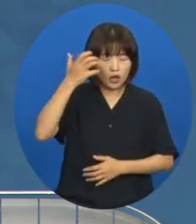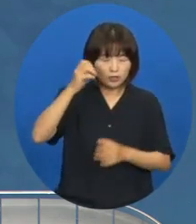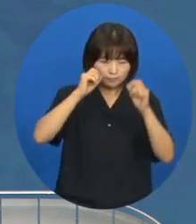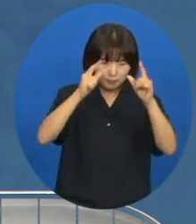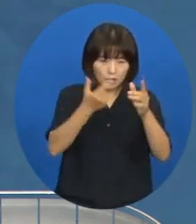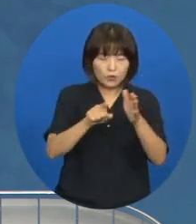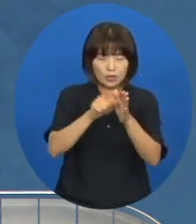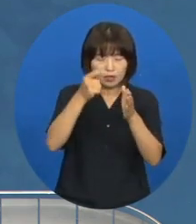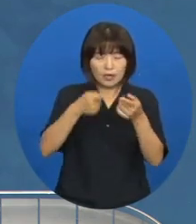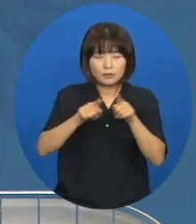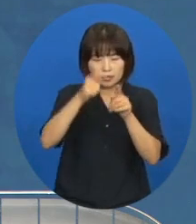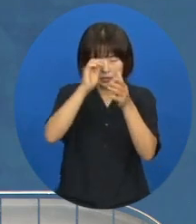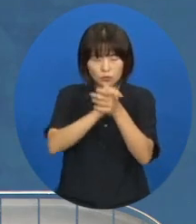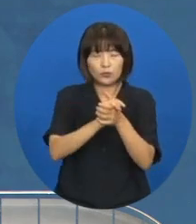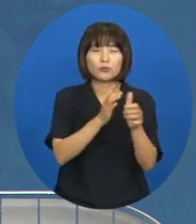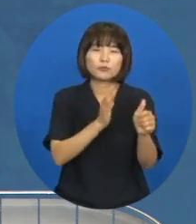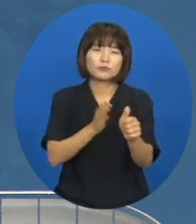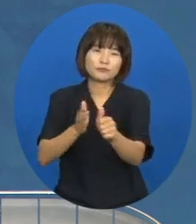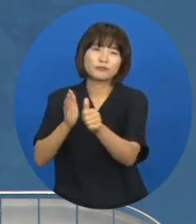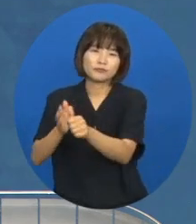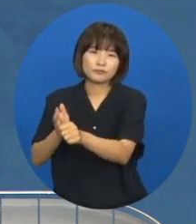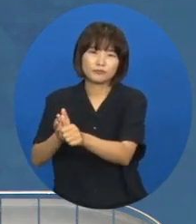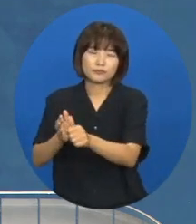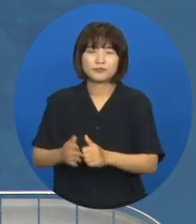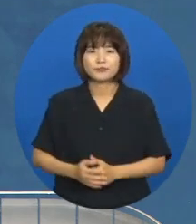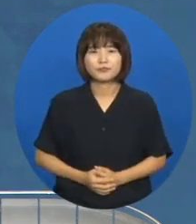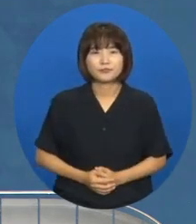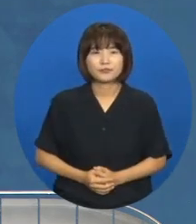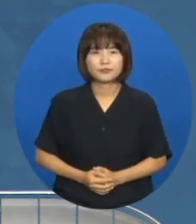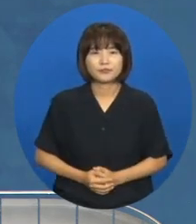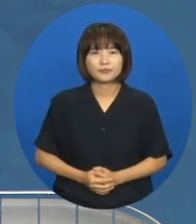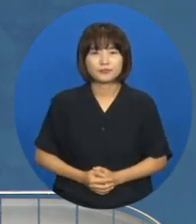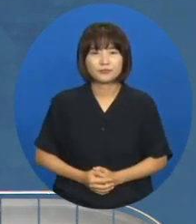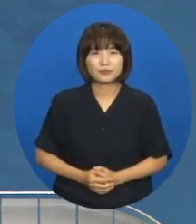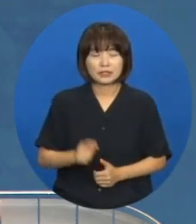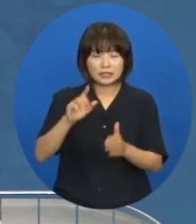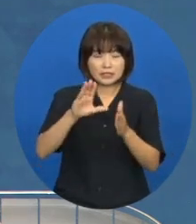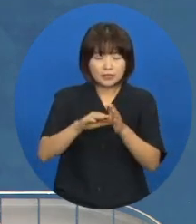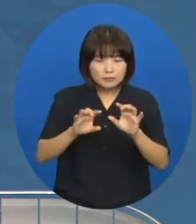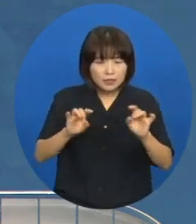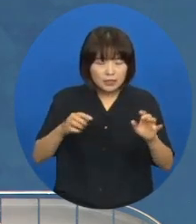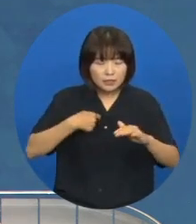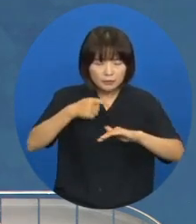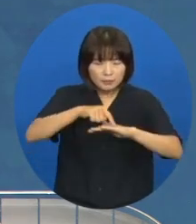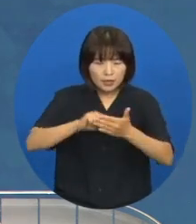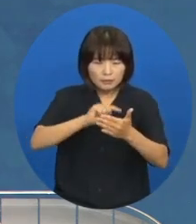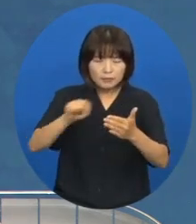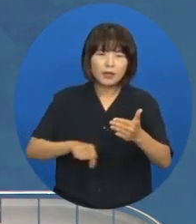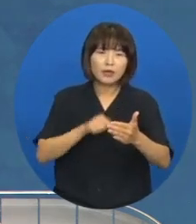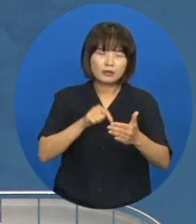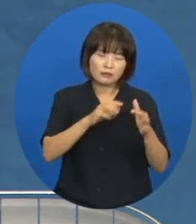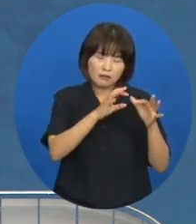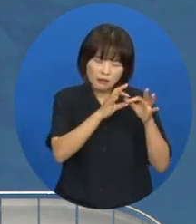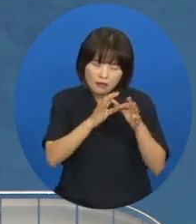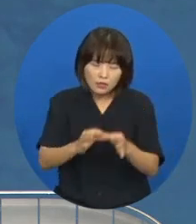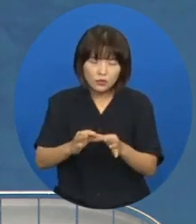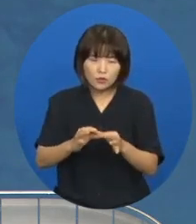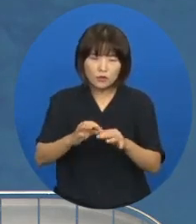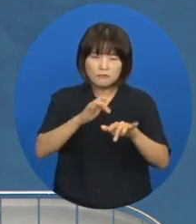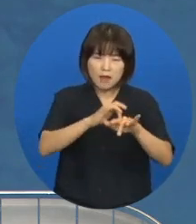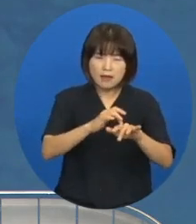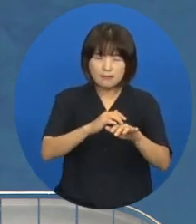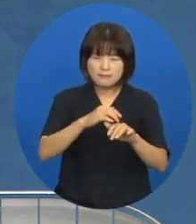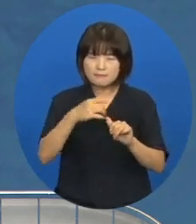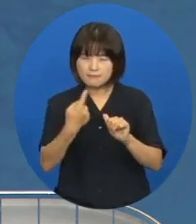기도합시다. 그렇게 호소하게 된 거예요. 그러나 그때마다 제 마음속에는 계속해서 마귀가